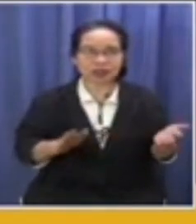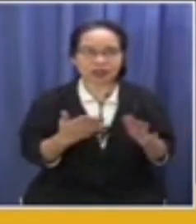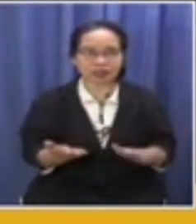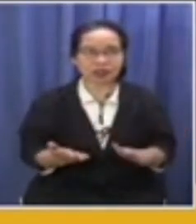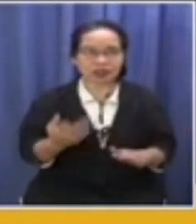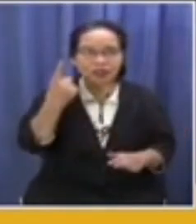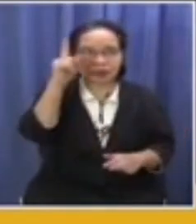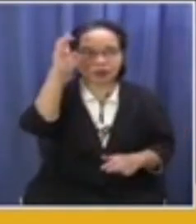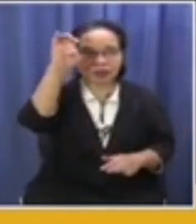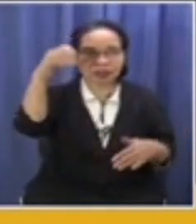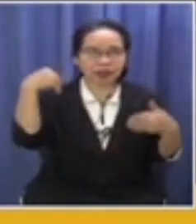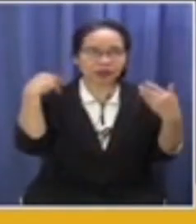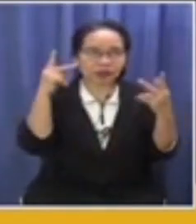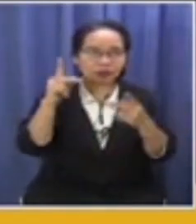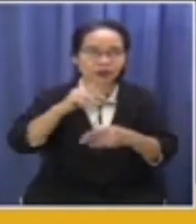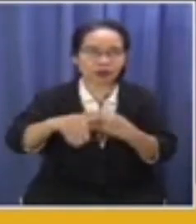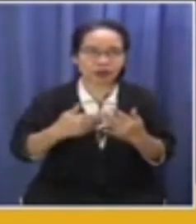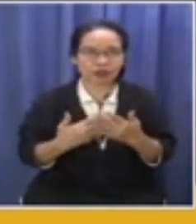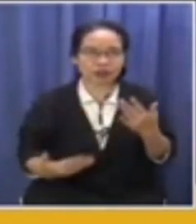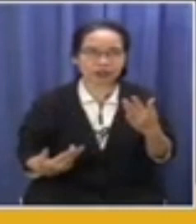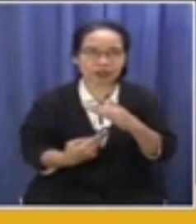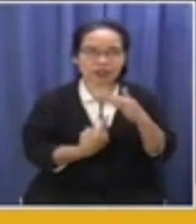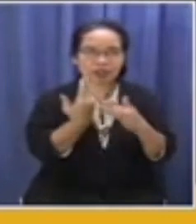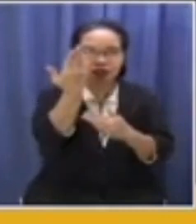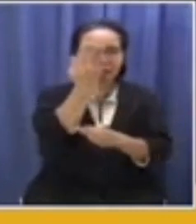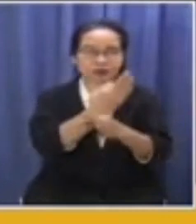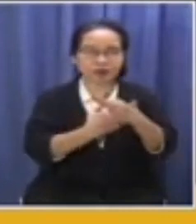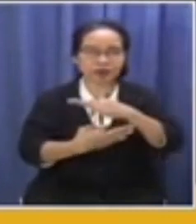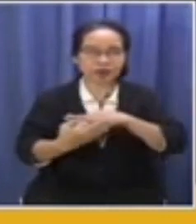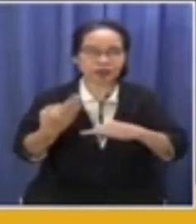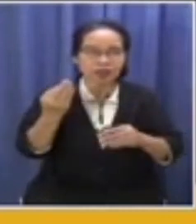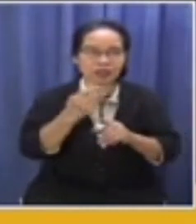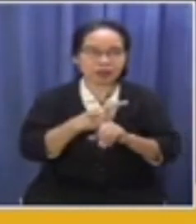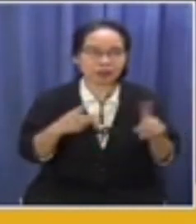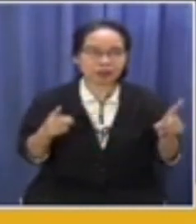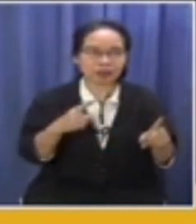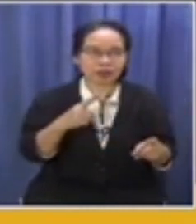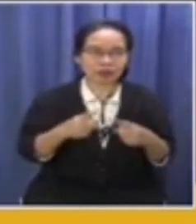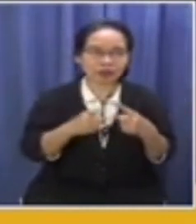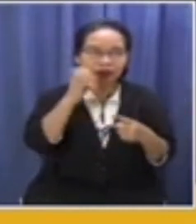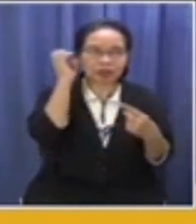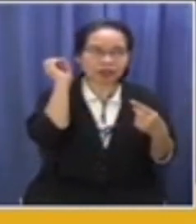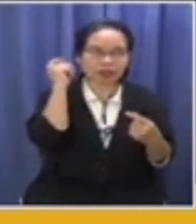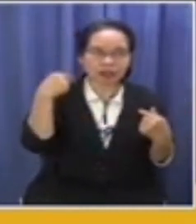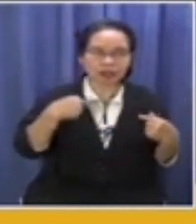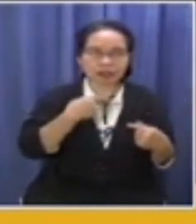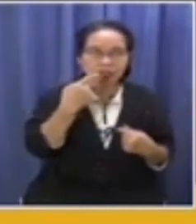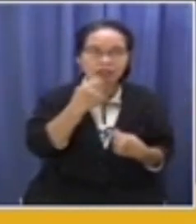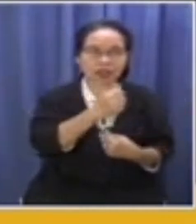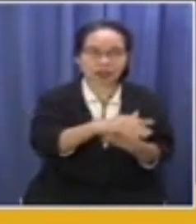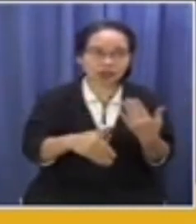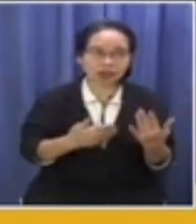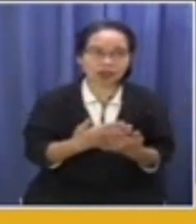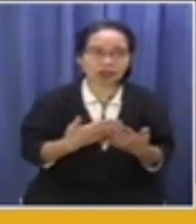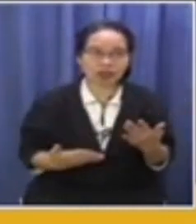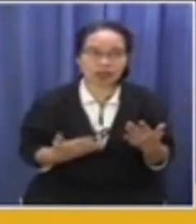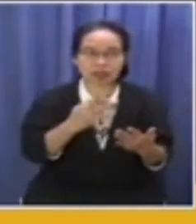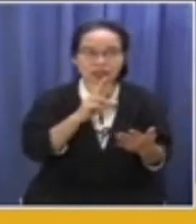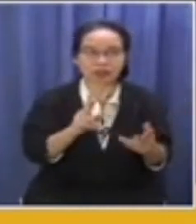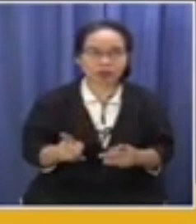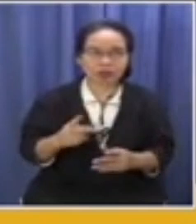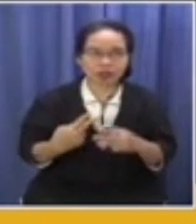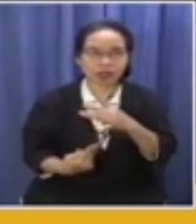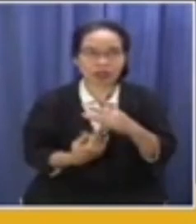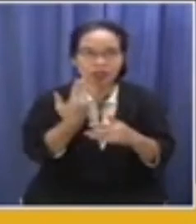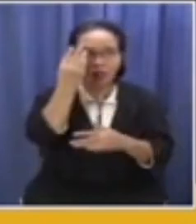kanyang pinasuko ang ang lahat ng mga bagay sa ilalim ng kanyang paa datapwat kung sinasabi